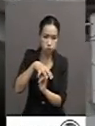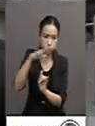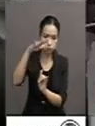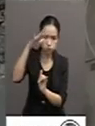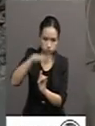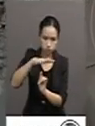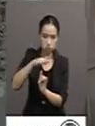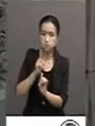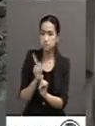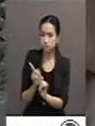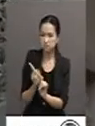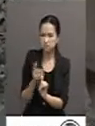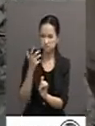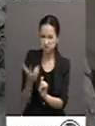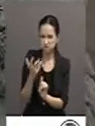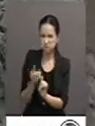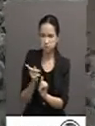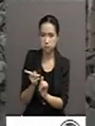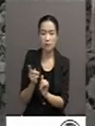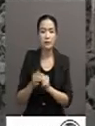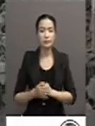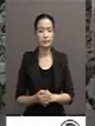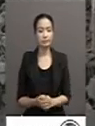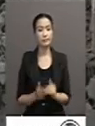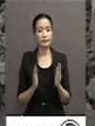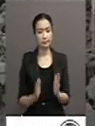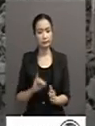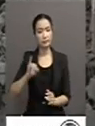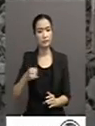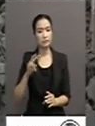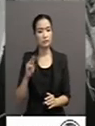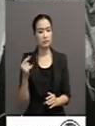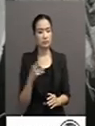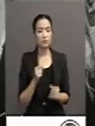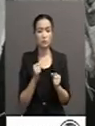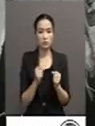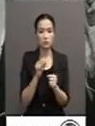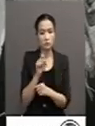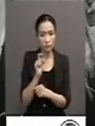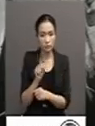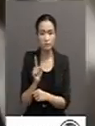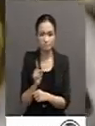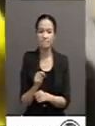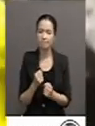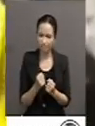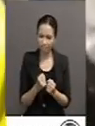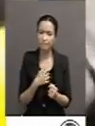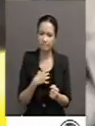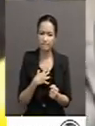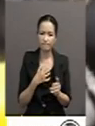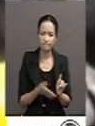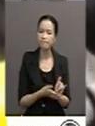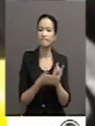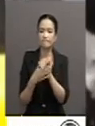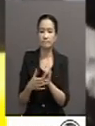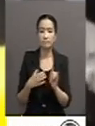แบบนี้นะฮะน้ำหนักมันก็เลยเยอะนะครับล่าสุดเนี่ยทางเจ้าหน้าที่ก็พยายามจะเร่งนำอีกหนึ่งศพขึ้นมาให้เร็วที่สุดส่วนการด